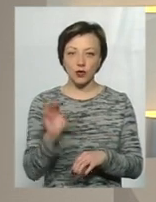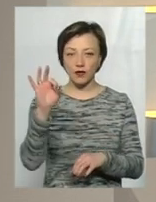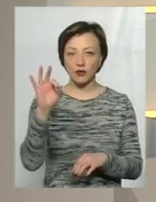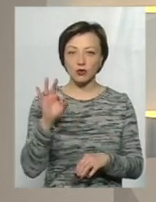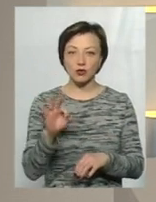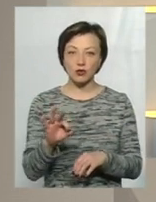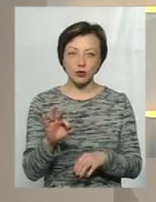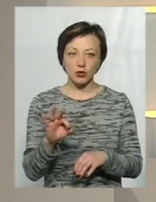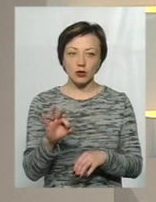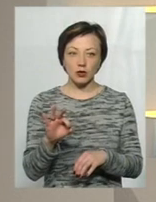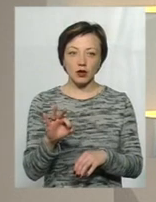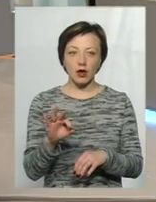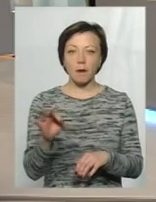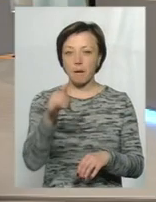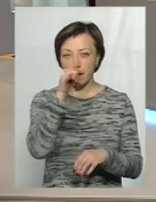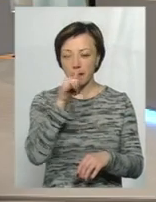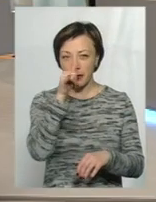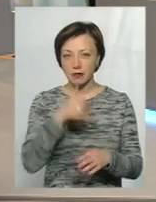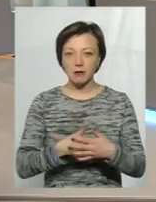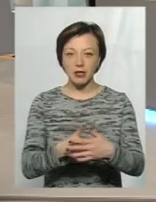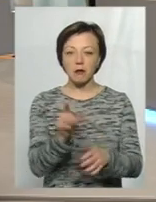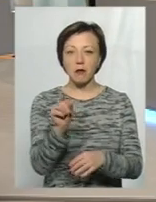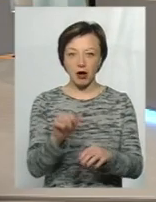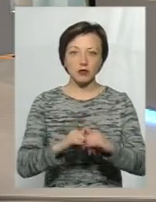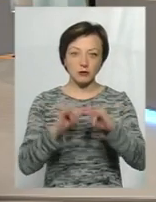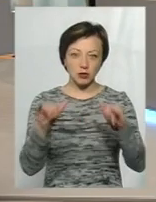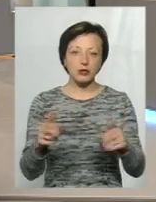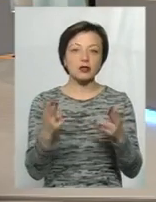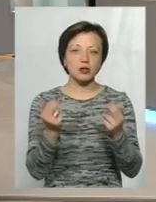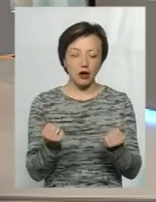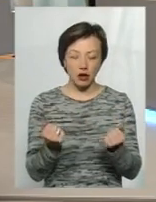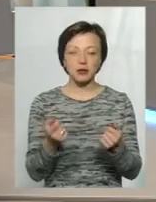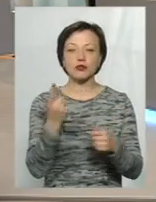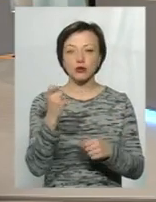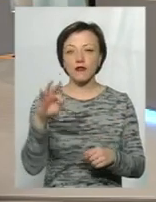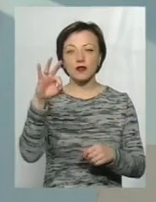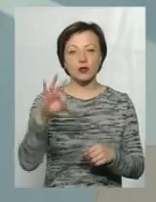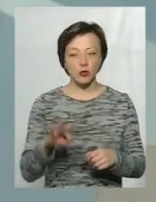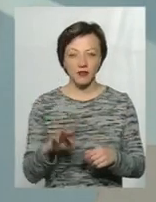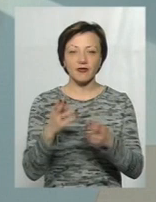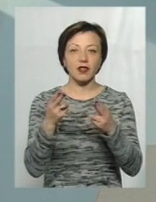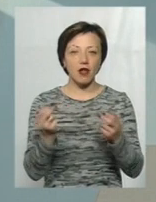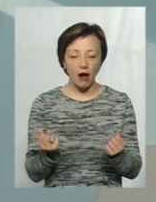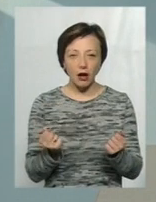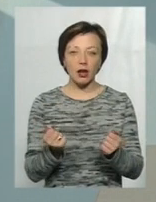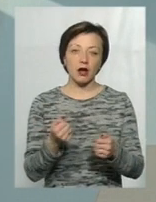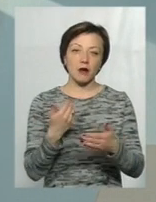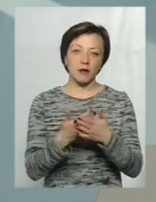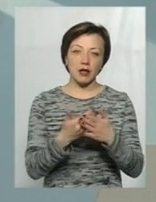відсоток безплідних пар в нас росте? Чи це потрібно? Однозначно так, тому що десь з